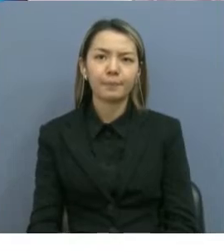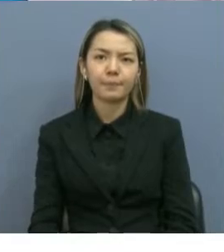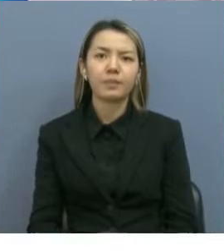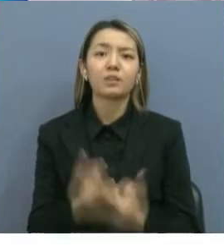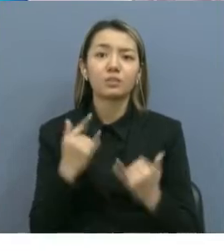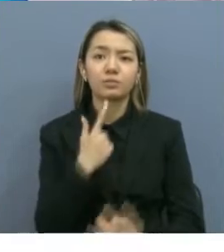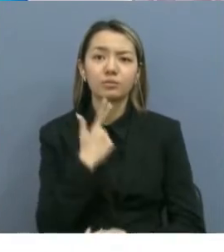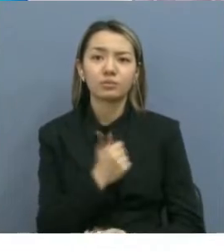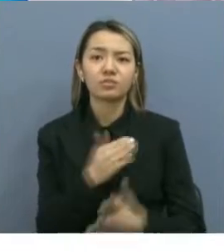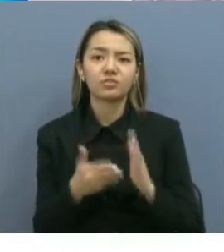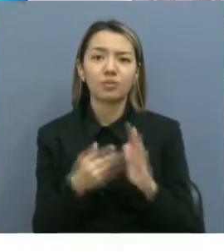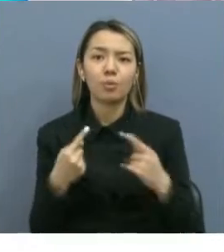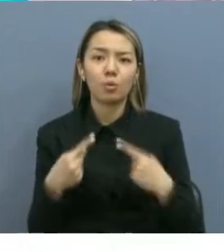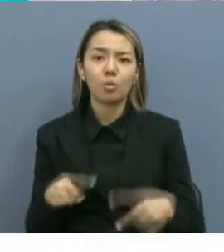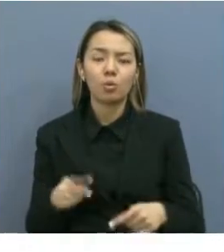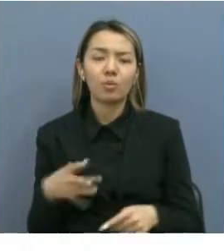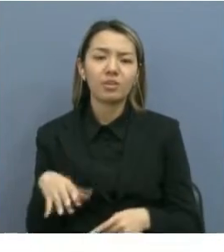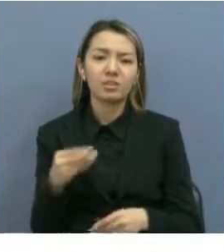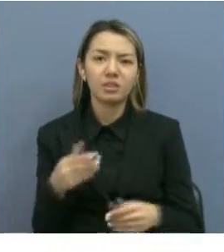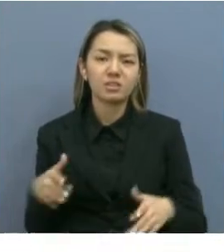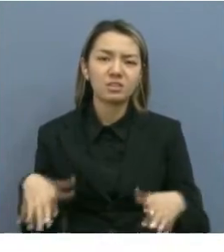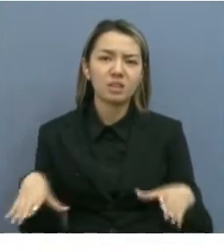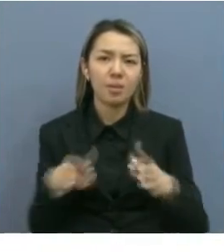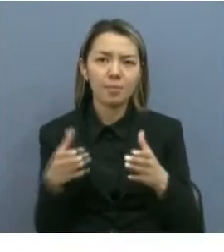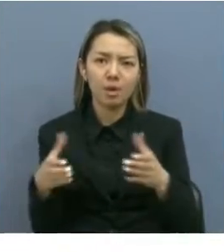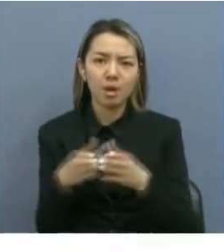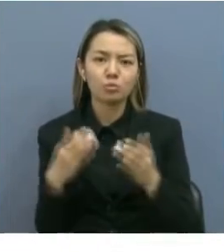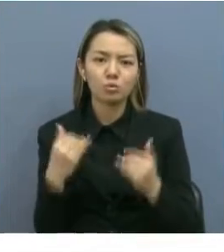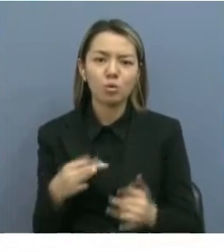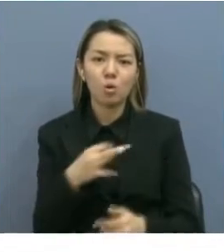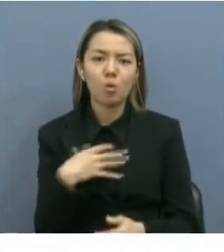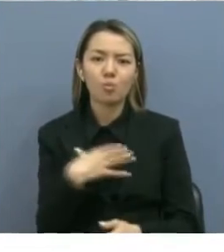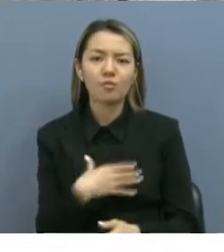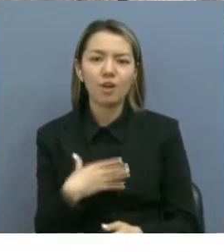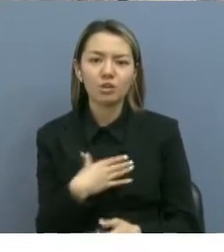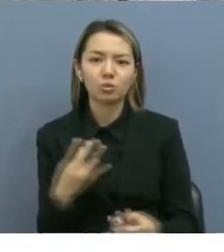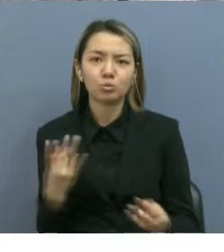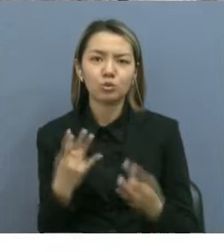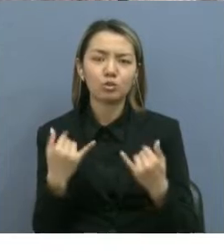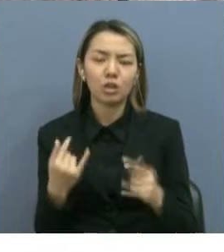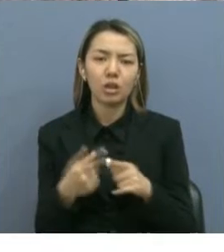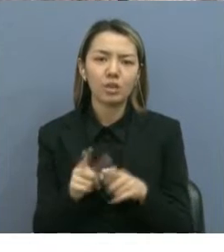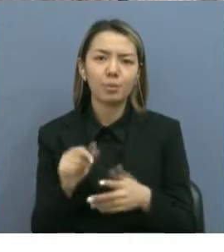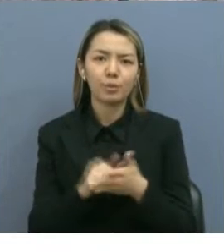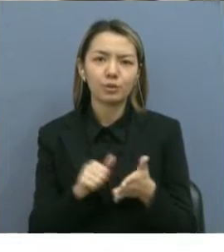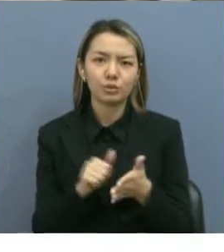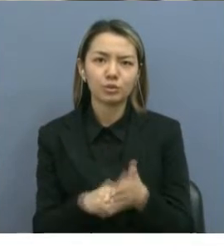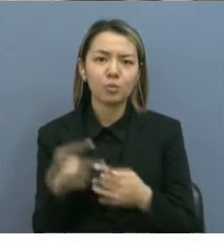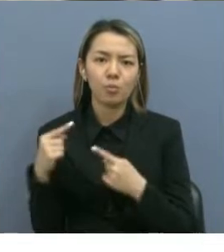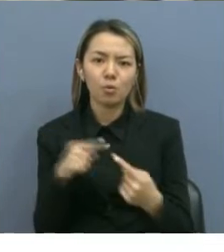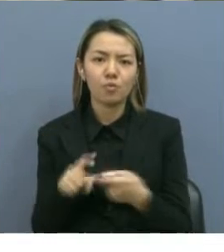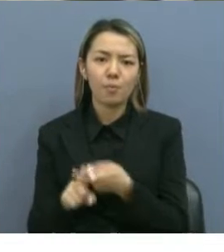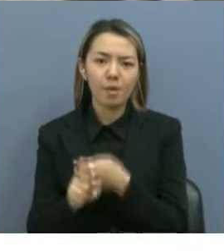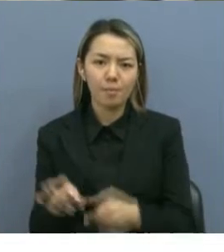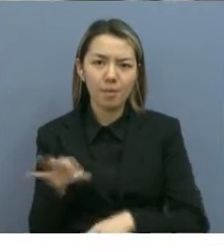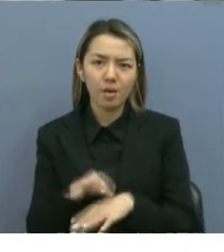Биылғы әскерге шақырудың жөні бөлек, жаппай жинап жатыр. Бұған дейін өңірлерде қажетіне қарай өткізілетін. Негізгі себеп індетпен күрес.